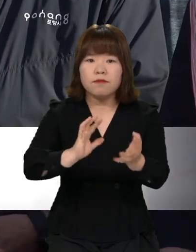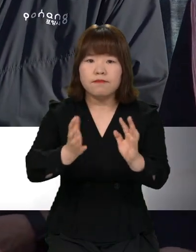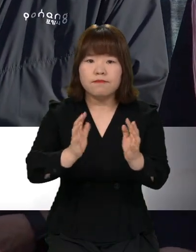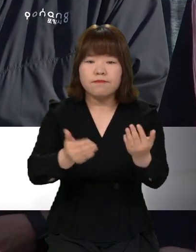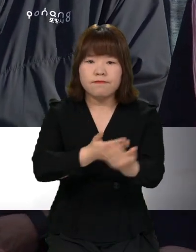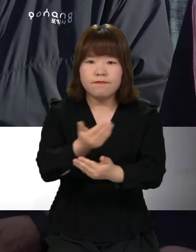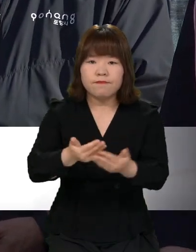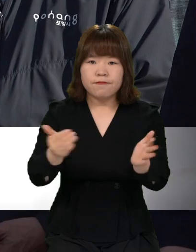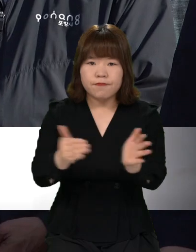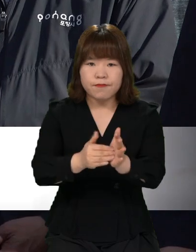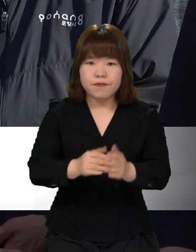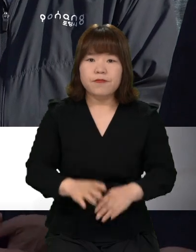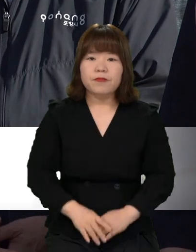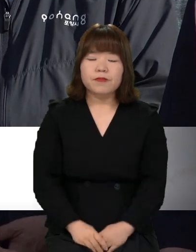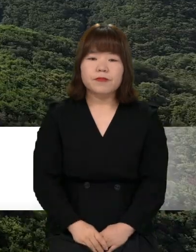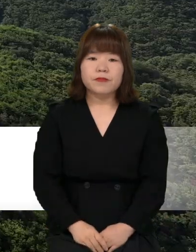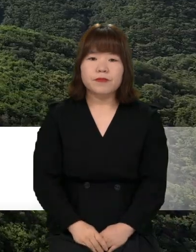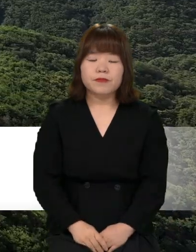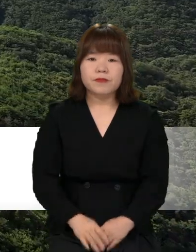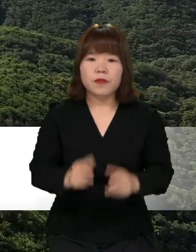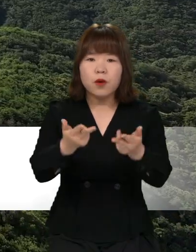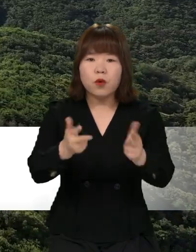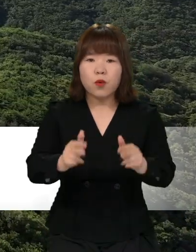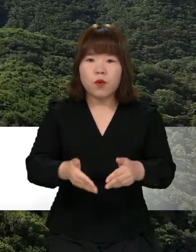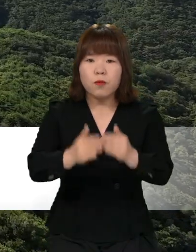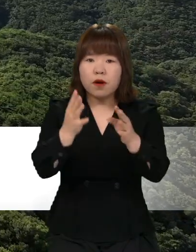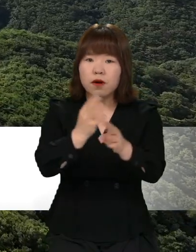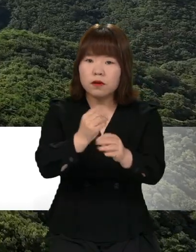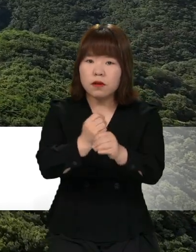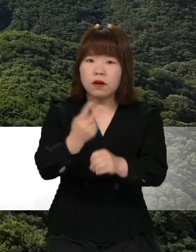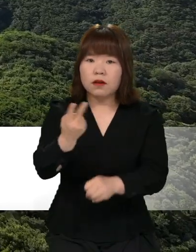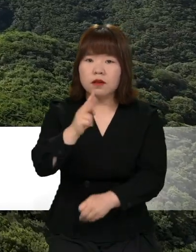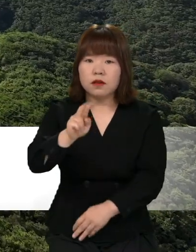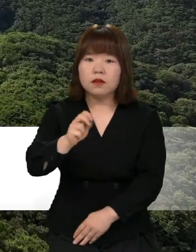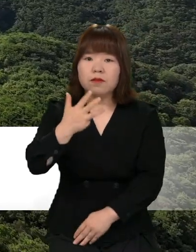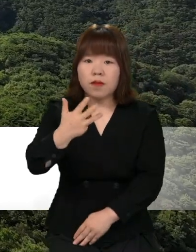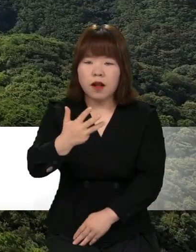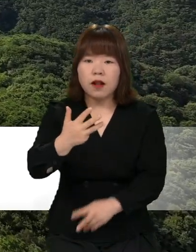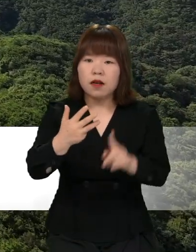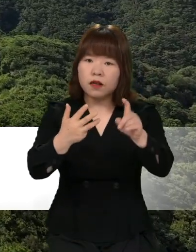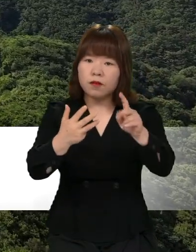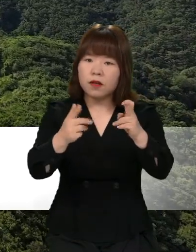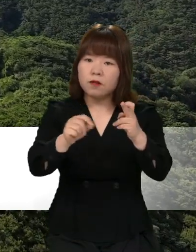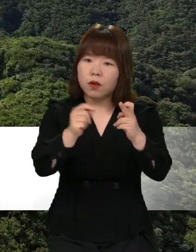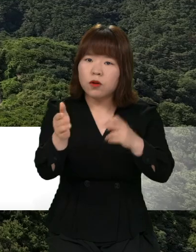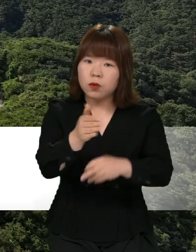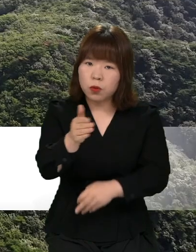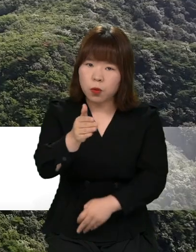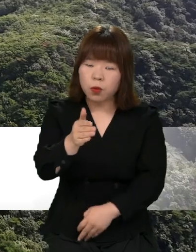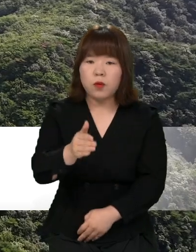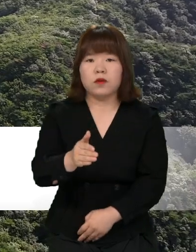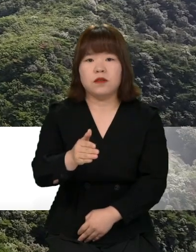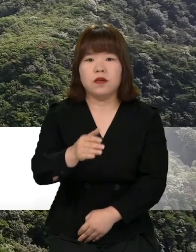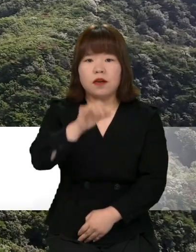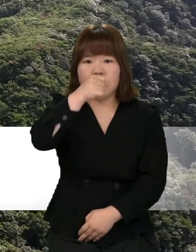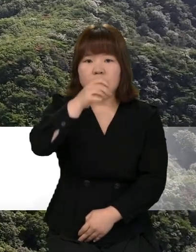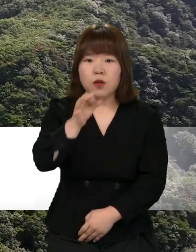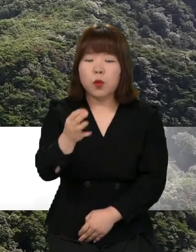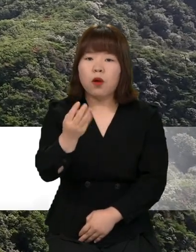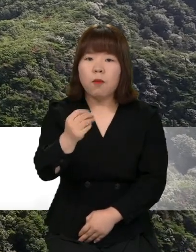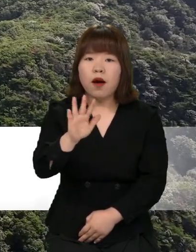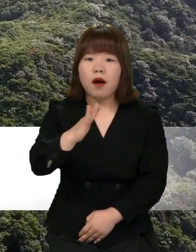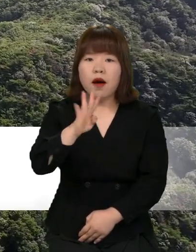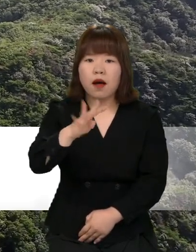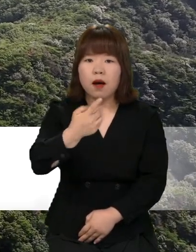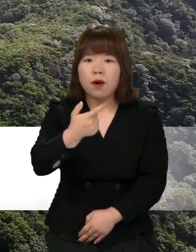방안에 대한 의견을 공유했습니다 포항시 추모공원은 2028년 말 완공 예정으로 총사업비